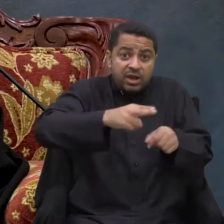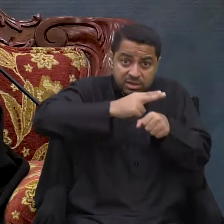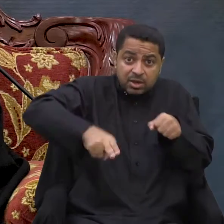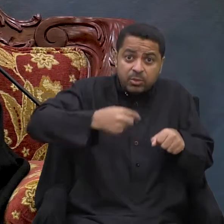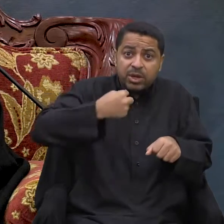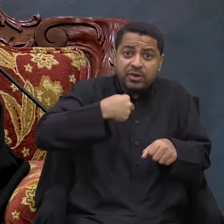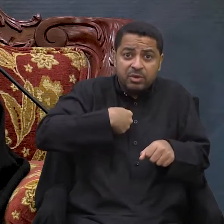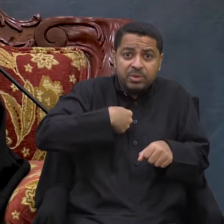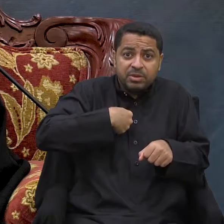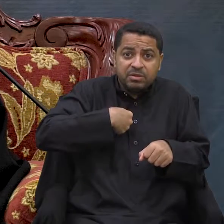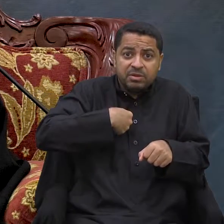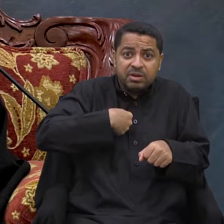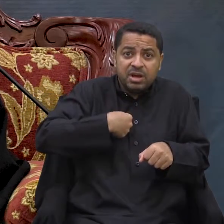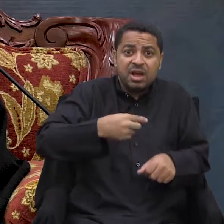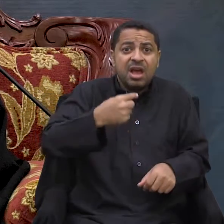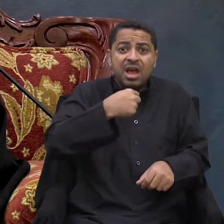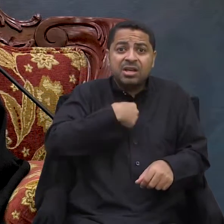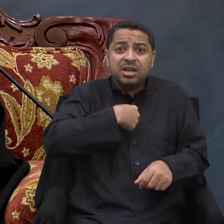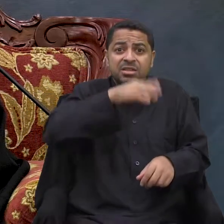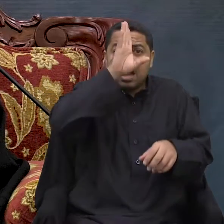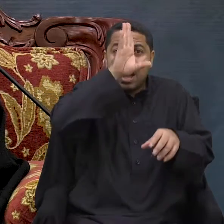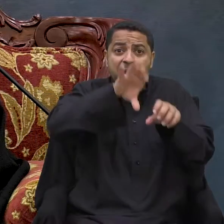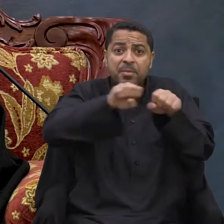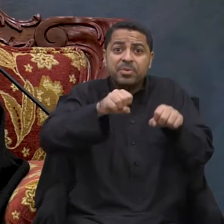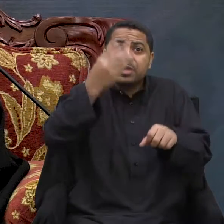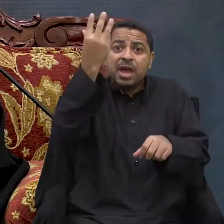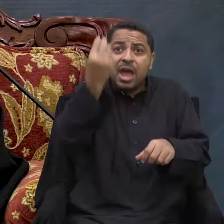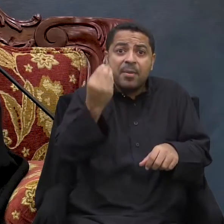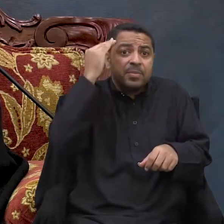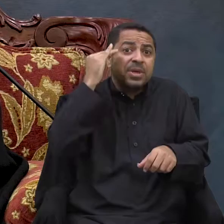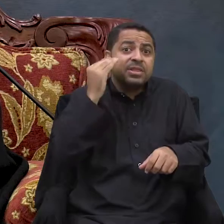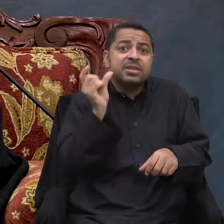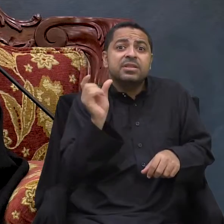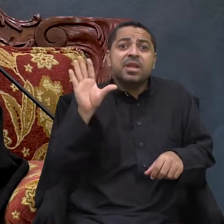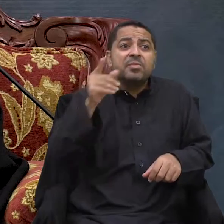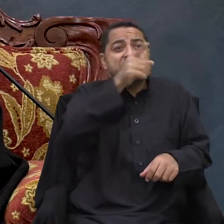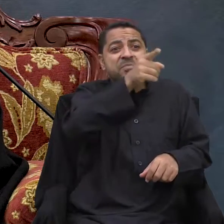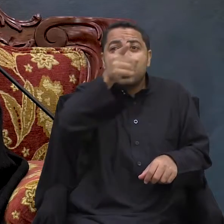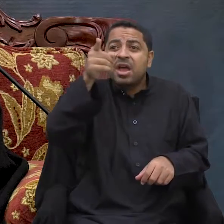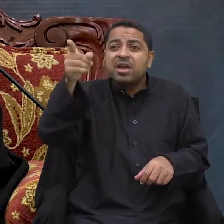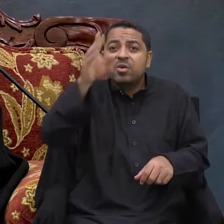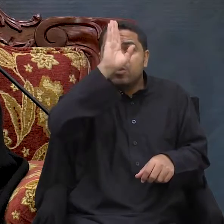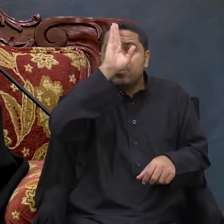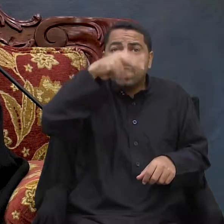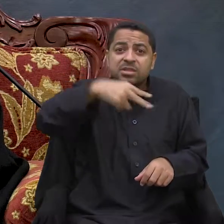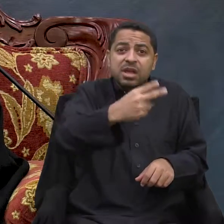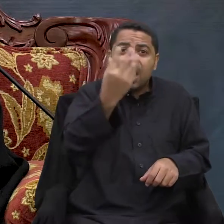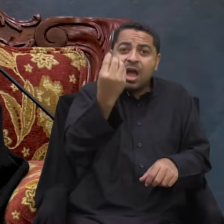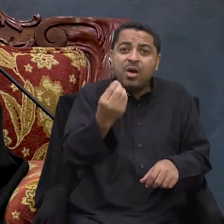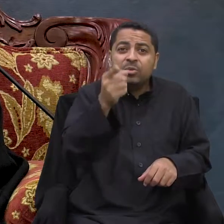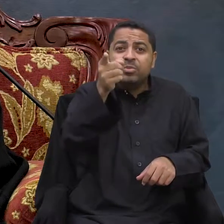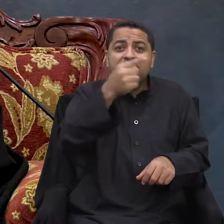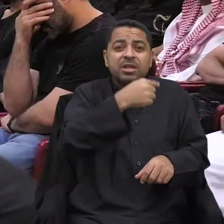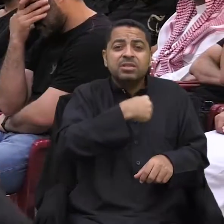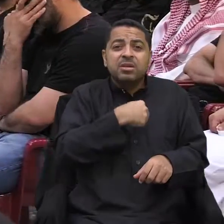حرمتي، أولست أنا ابن بنتي نبيكم وابن وصيه،